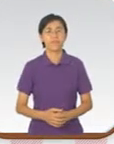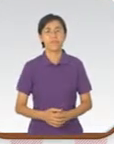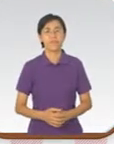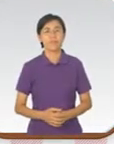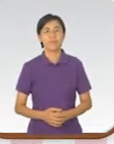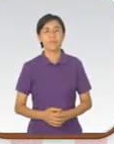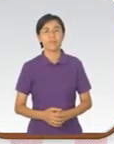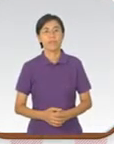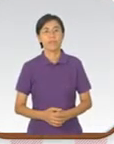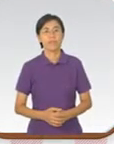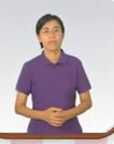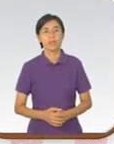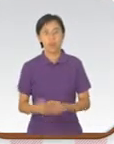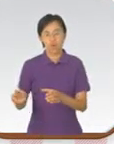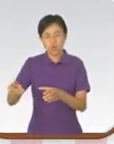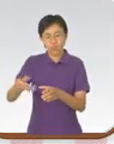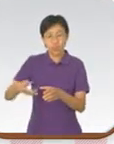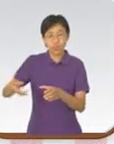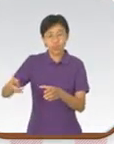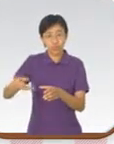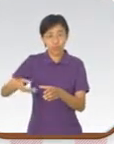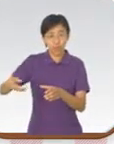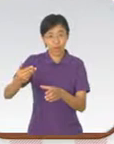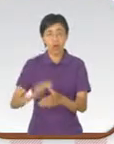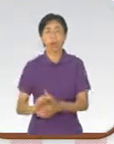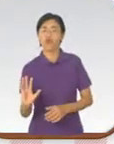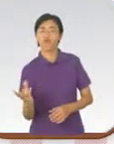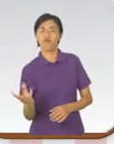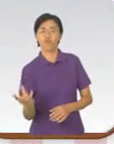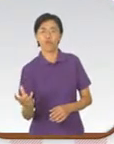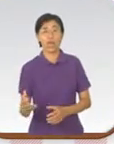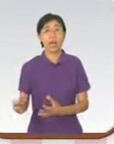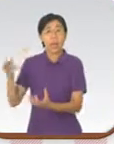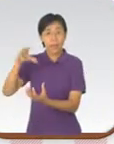ใส่ไปส่วนหนึ่งก่อนนะคะแล้วเดี๋ยวปั่นให้เข้ากันก่อน